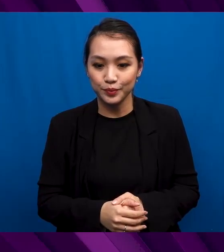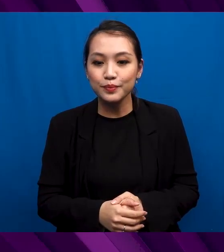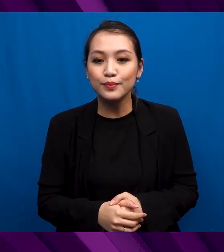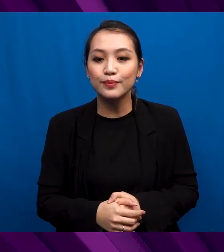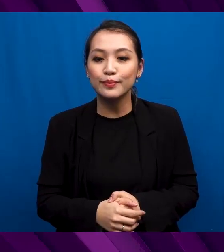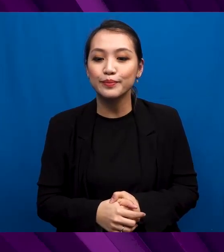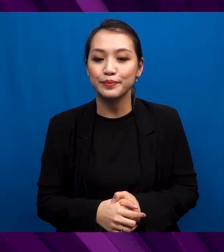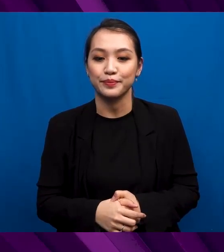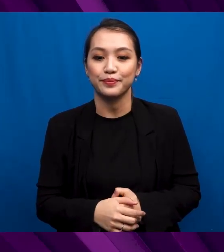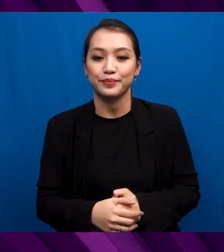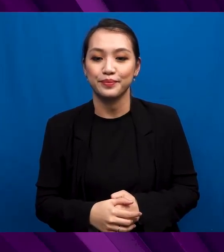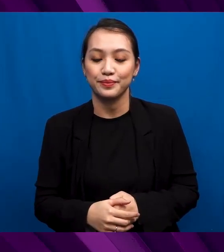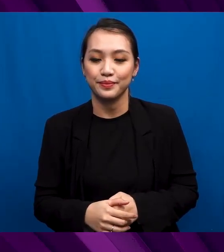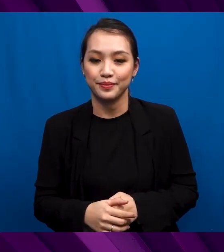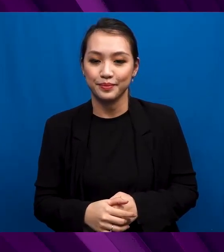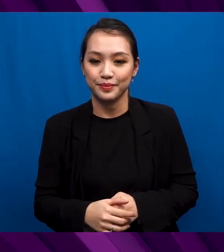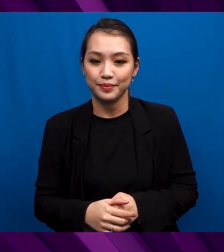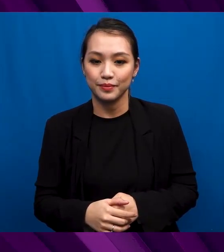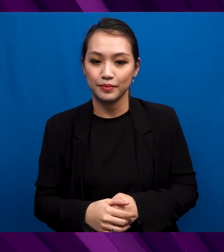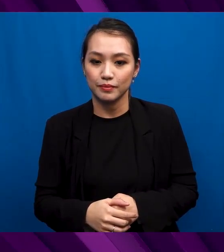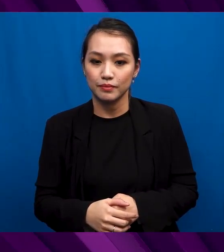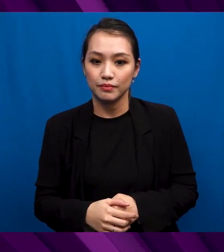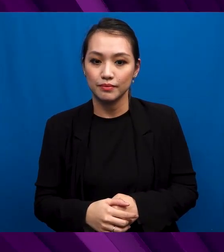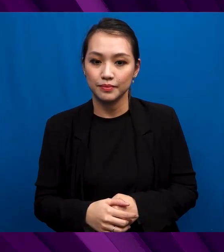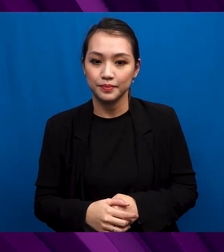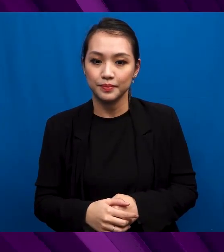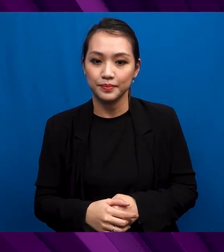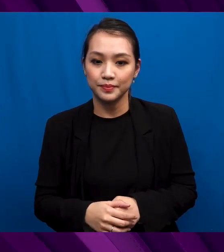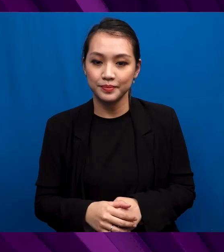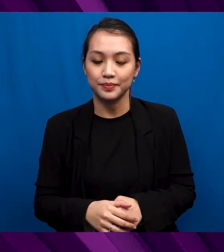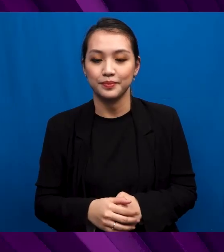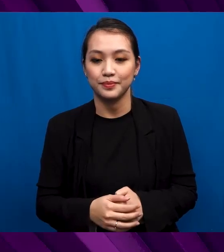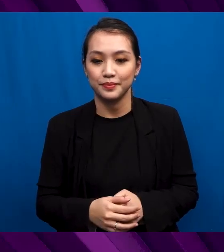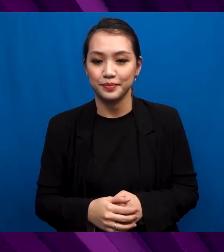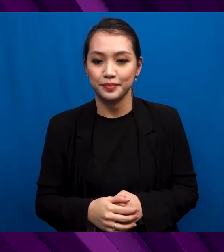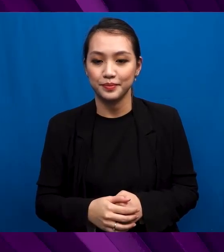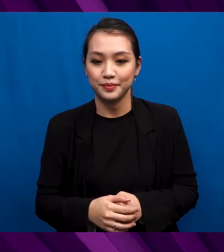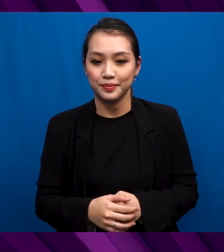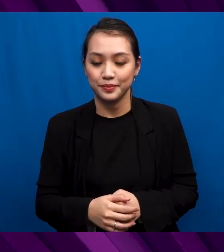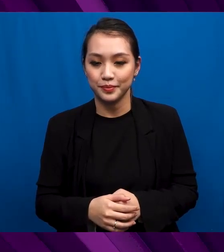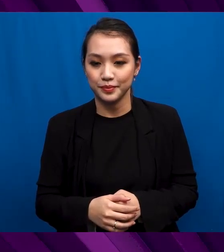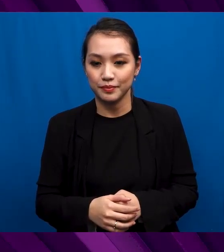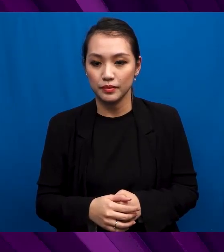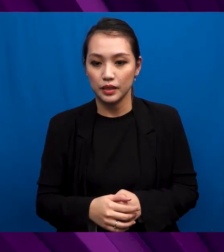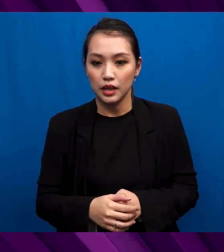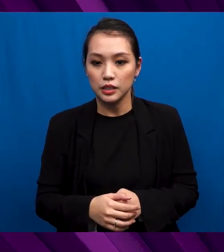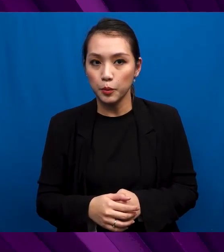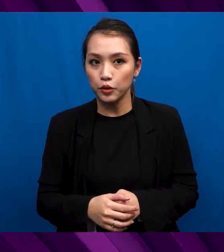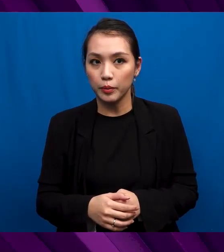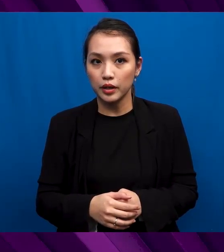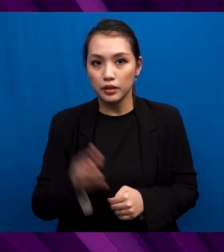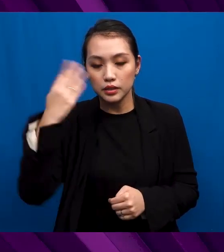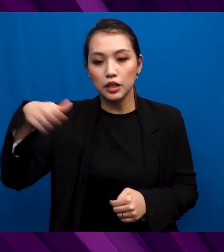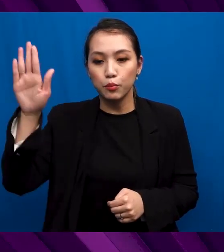Korah. Korah itu keturunan Lewi, sebenarnya dia adalah second cousin Musa atau dia adalah sepupu jauhnya Musa. Dia membuat pemberontakan dengan